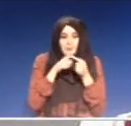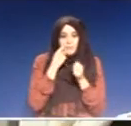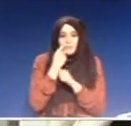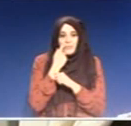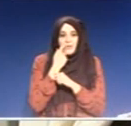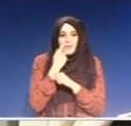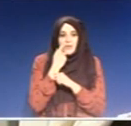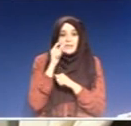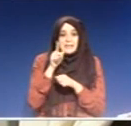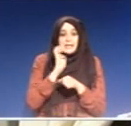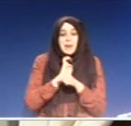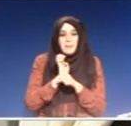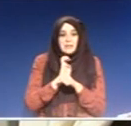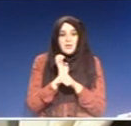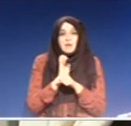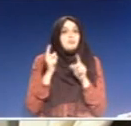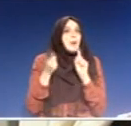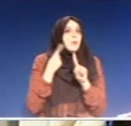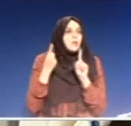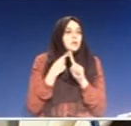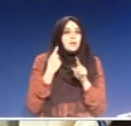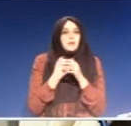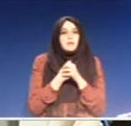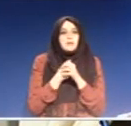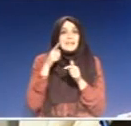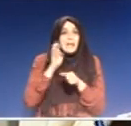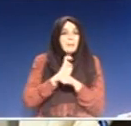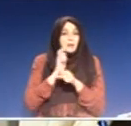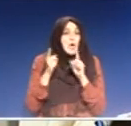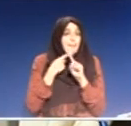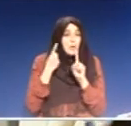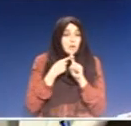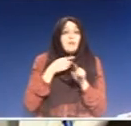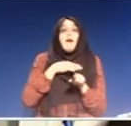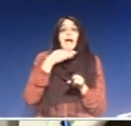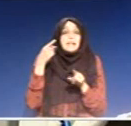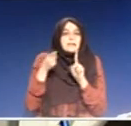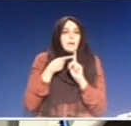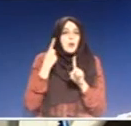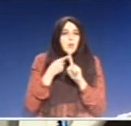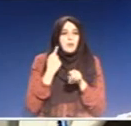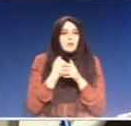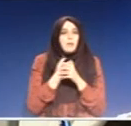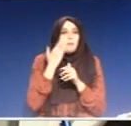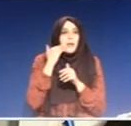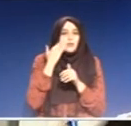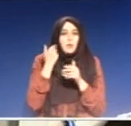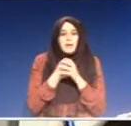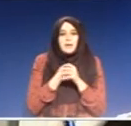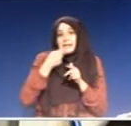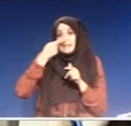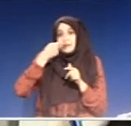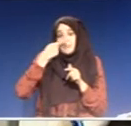الحصه هذه سي تري امبورطون ليكسيكا سي تري امبورطون نعم باغ اكزومبل اللي